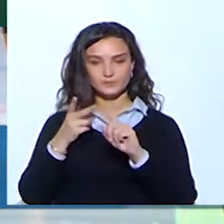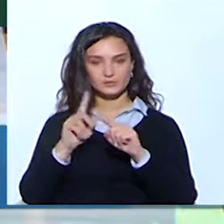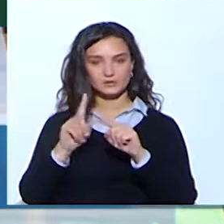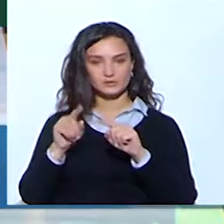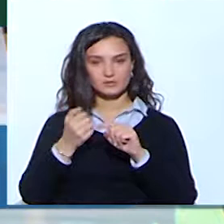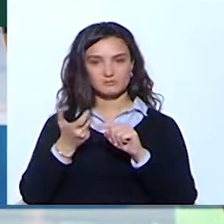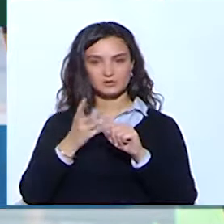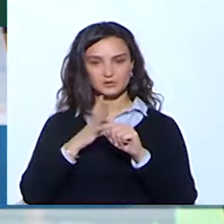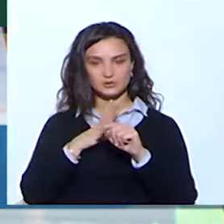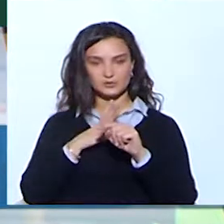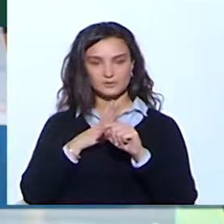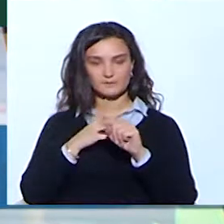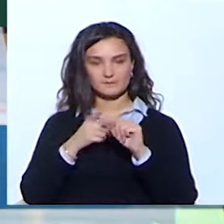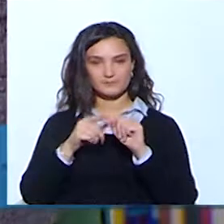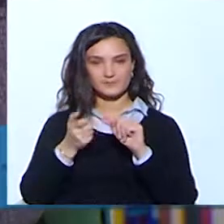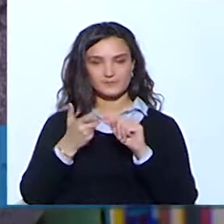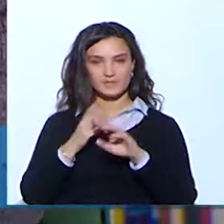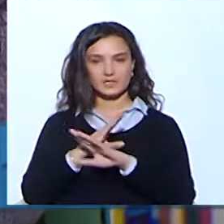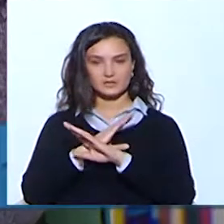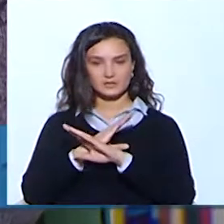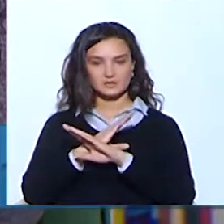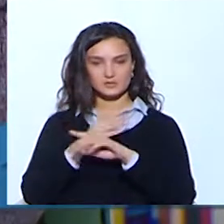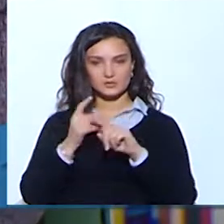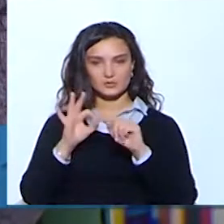მაჩვენებელი, რამდენი იყო ლეტალობა მაჩვენებს, რამდენი გარდაიცვალა.